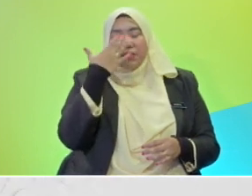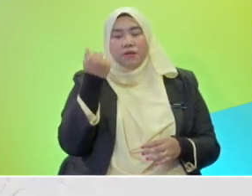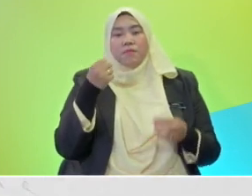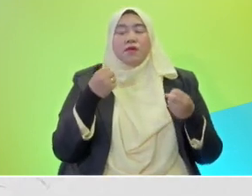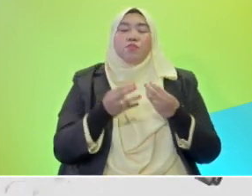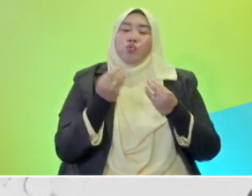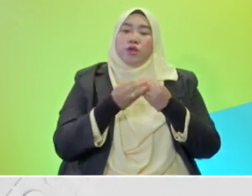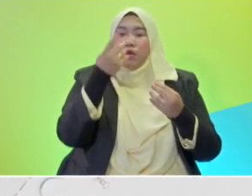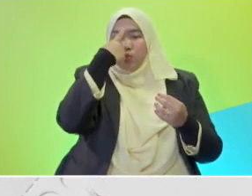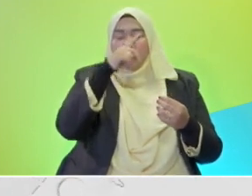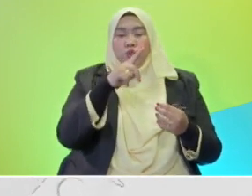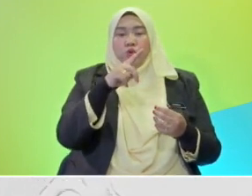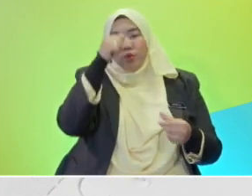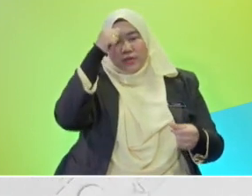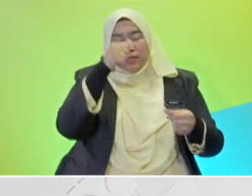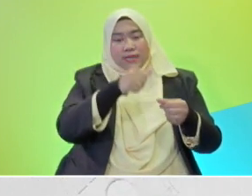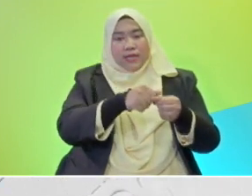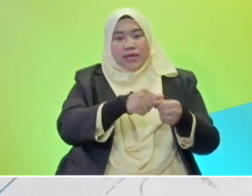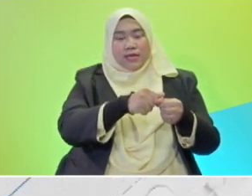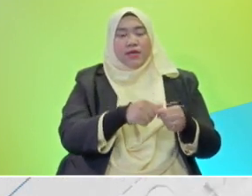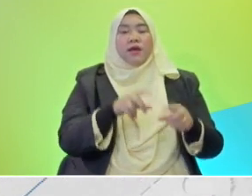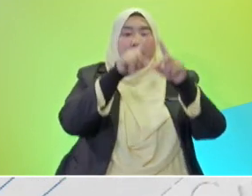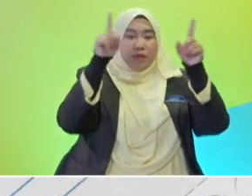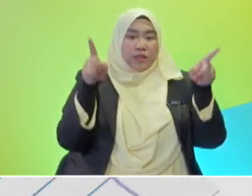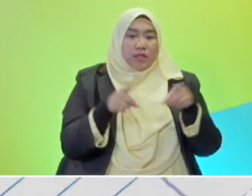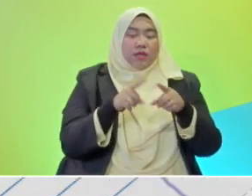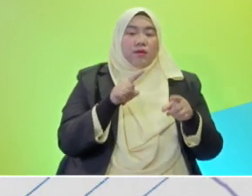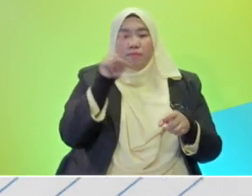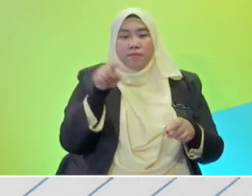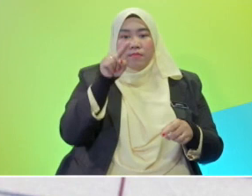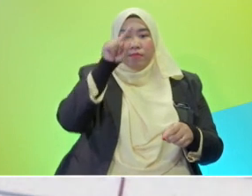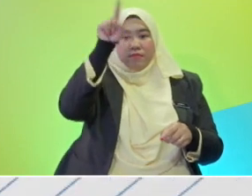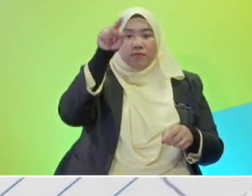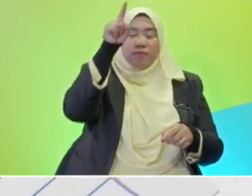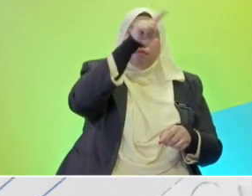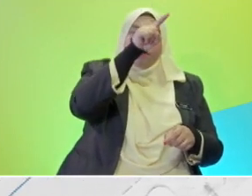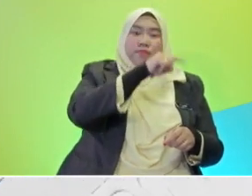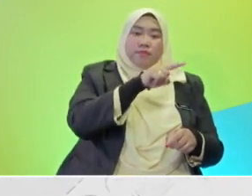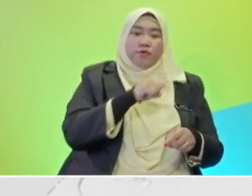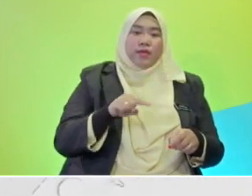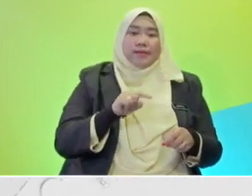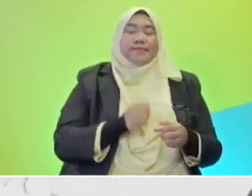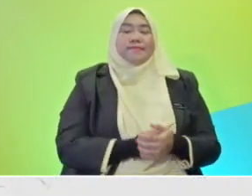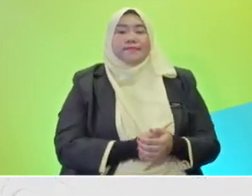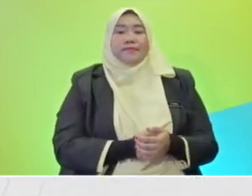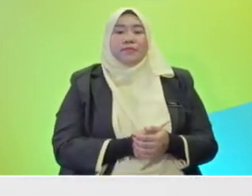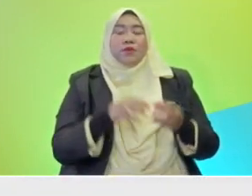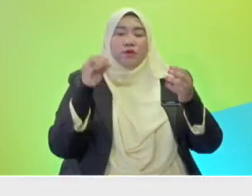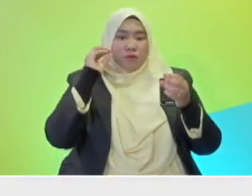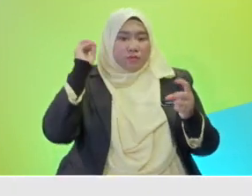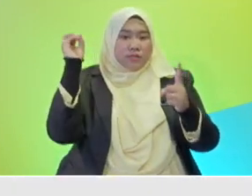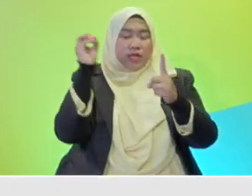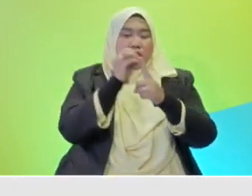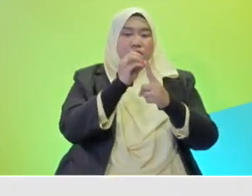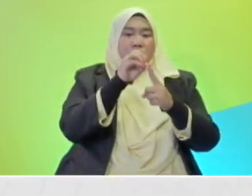telah memilih petebuih dan bagi activity objektif ketiga dan keempat